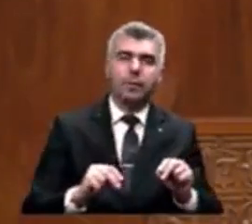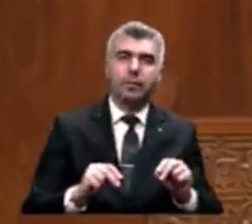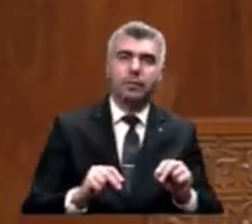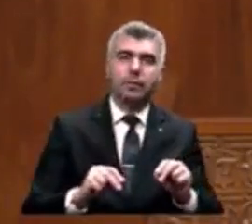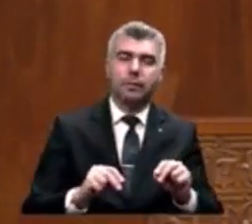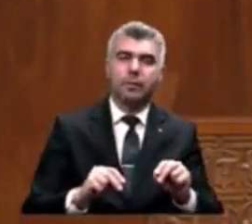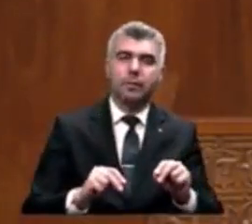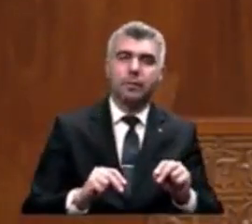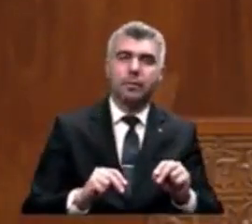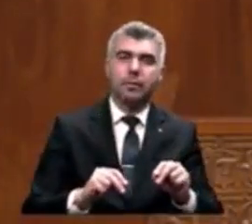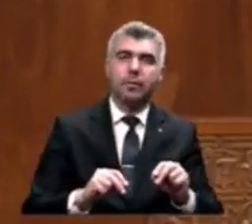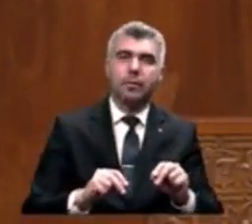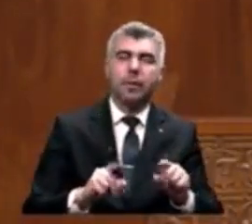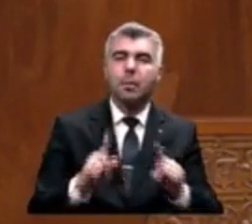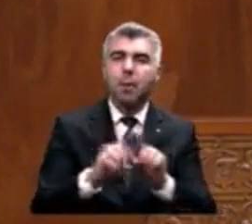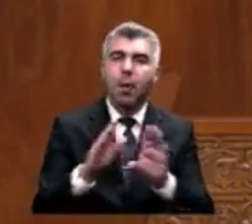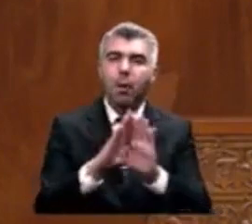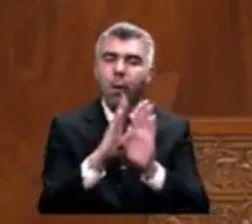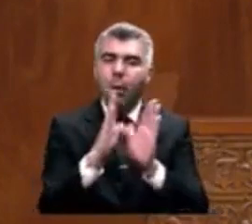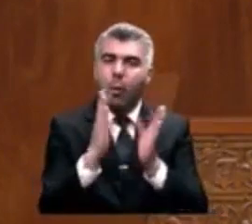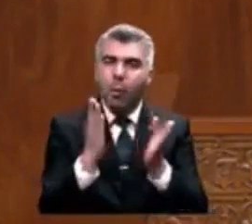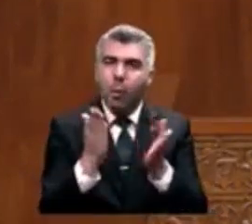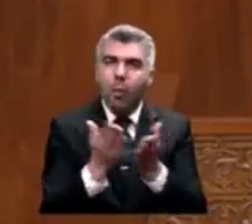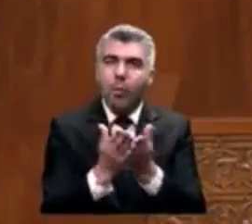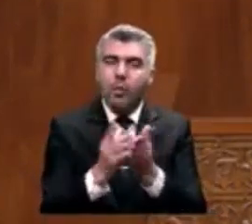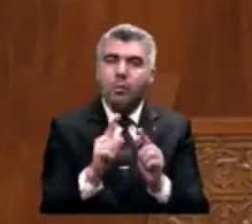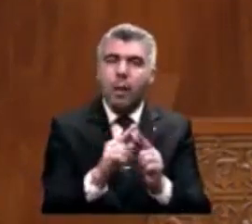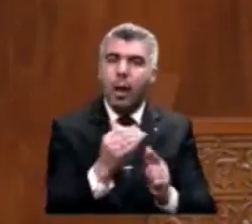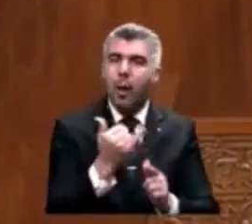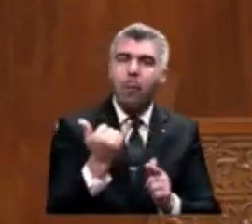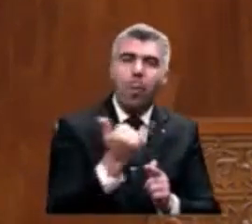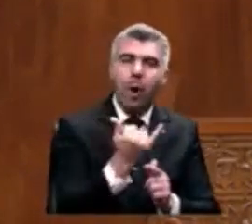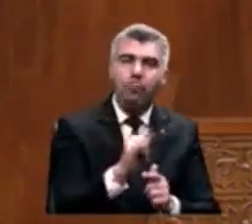طبيعة الحال كنا نعتبروا بأن هادشي كله ماشي مهم،